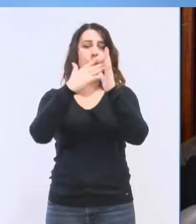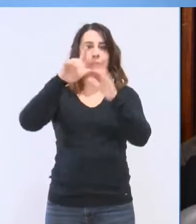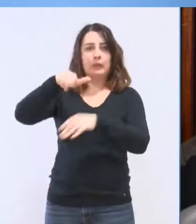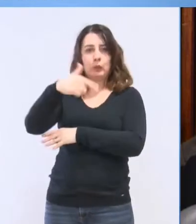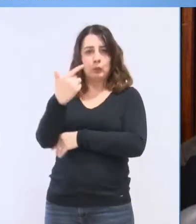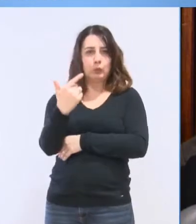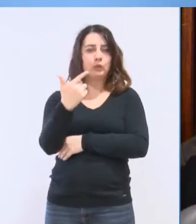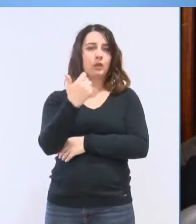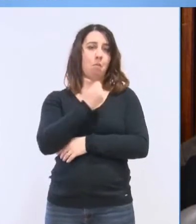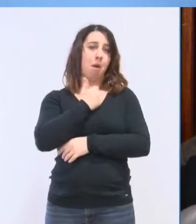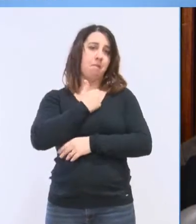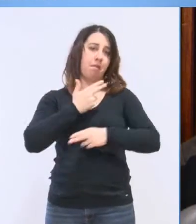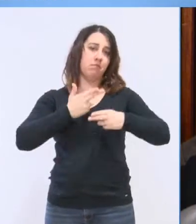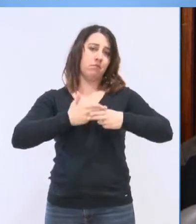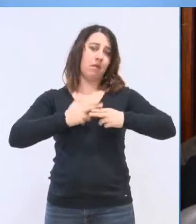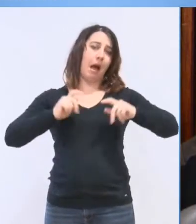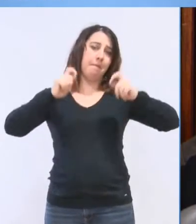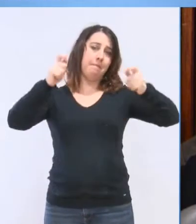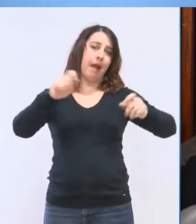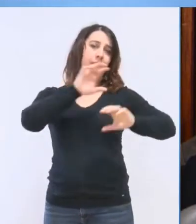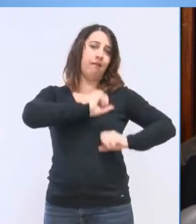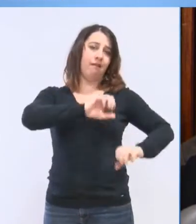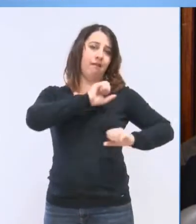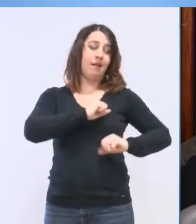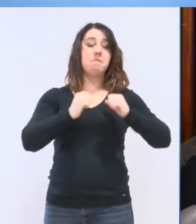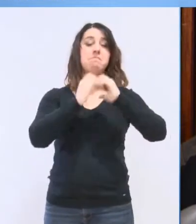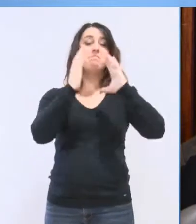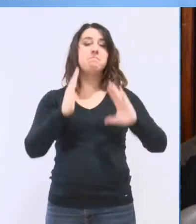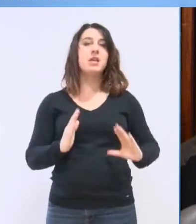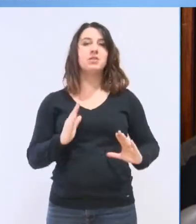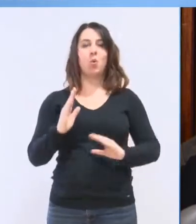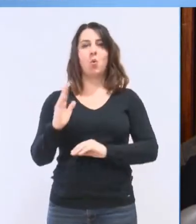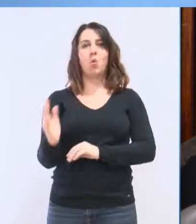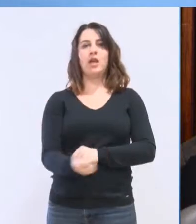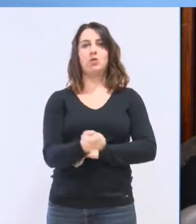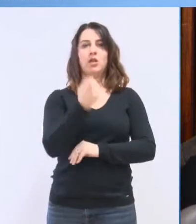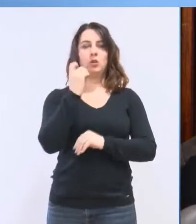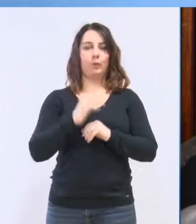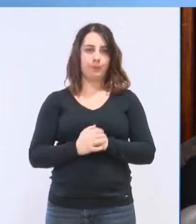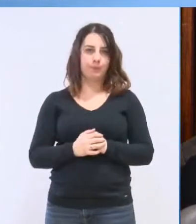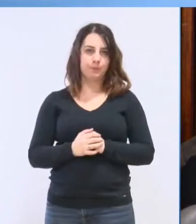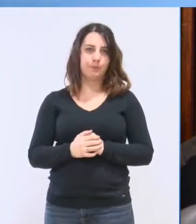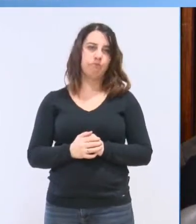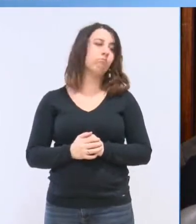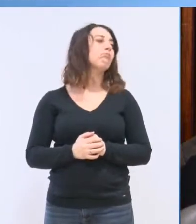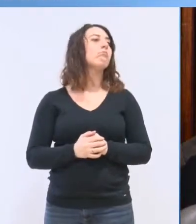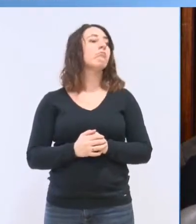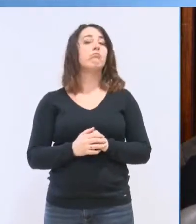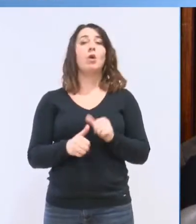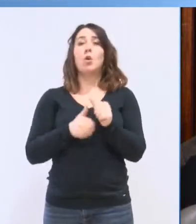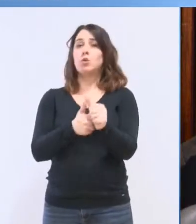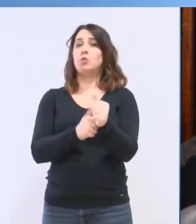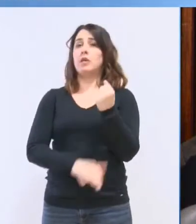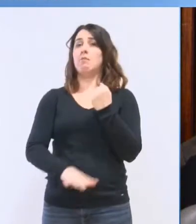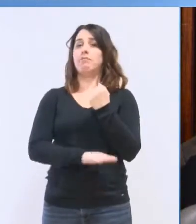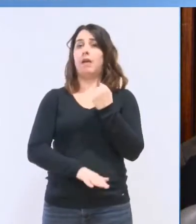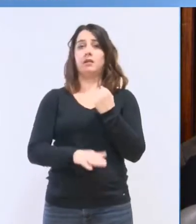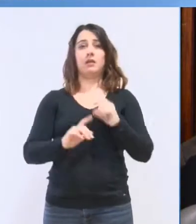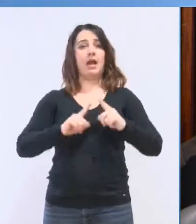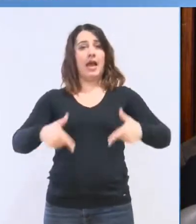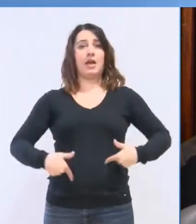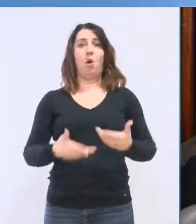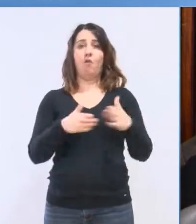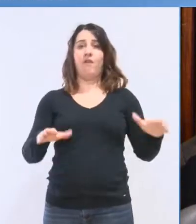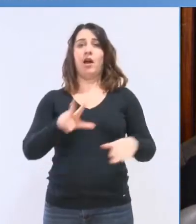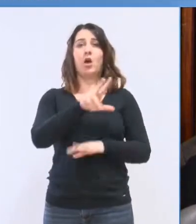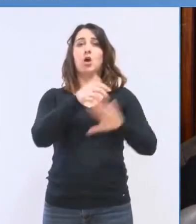2012, j'avais appelé cette expérimentation les maisons de l'éducation. Partant du principe que l'école est ouverte